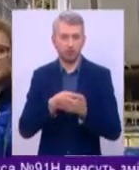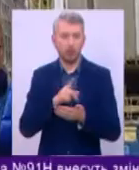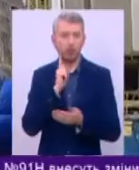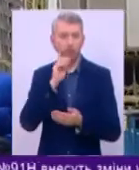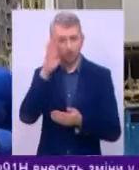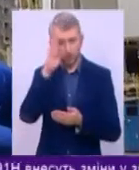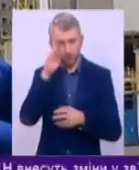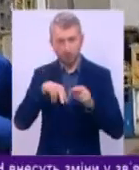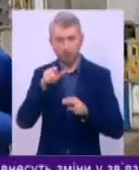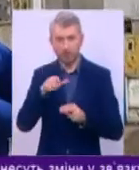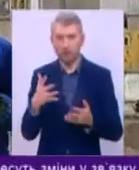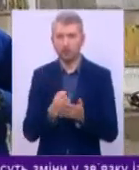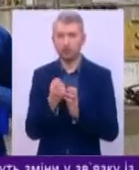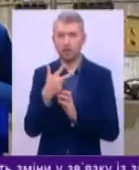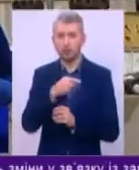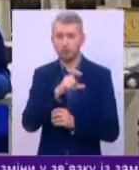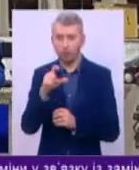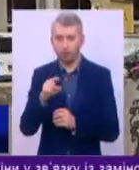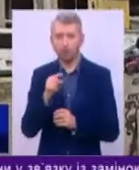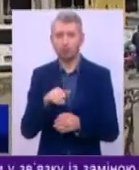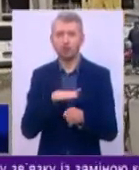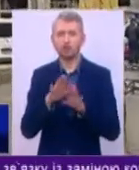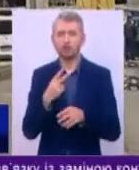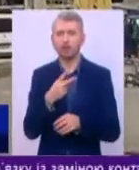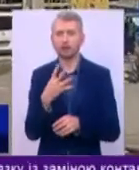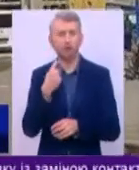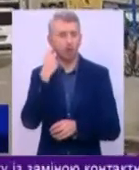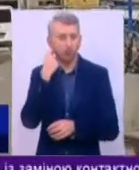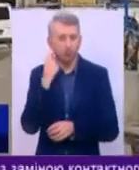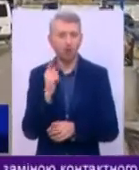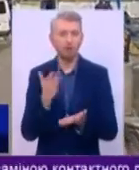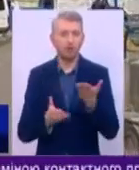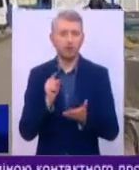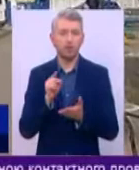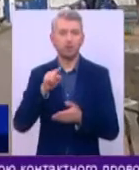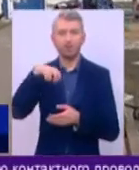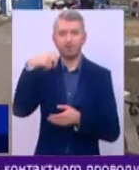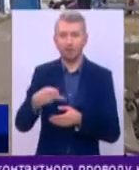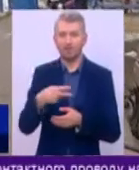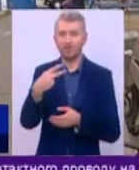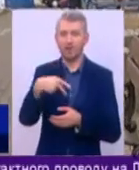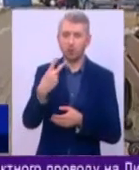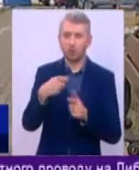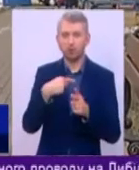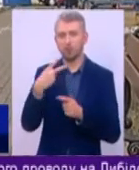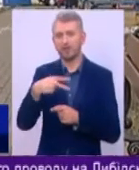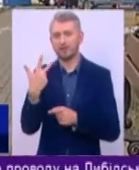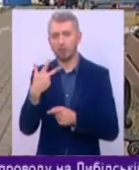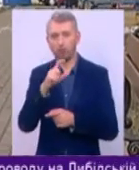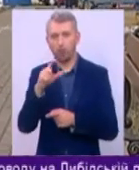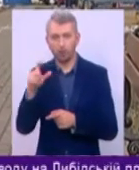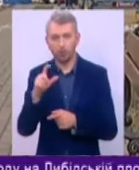на 13-му поверсі. Йому виповнилося лише 24 роки. Ймовірно, він впав з 22-го або 23-го